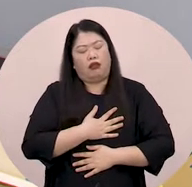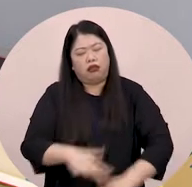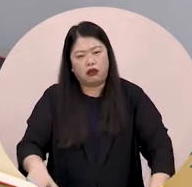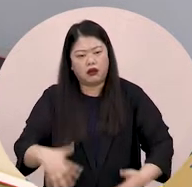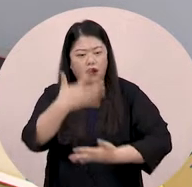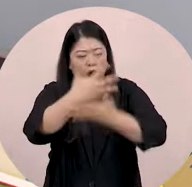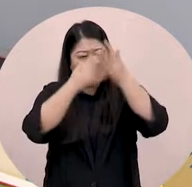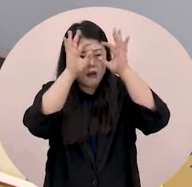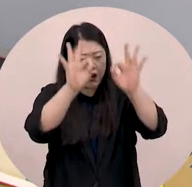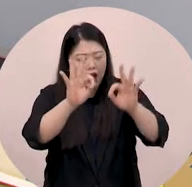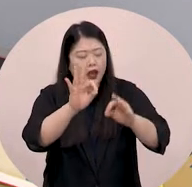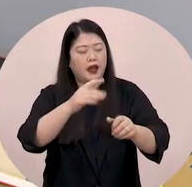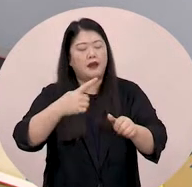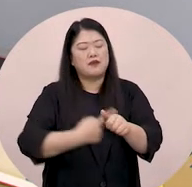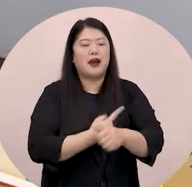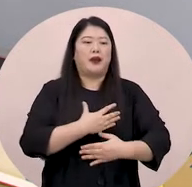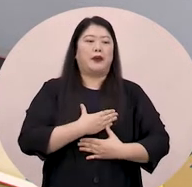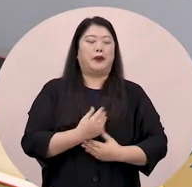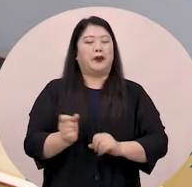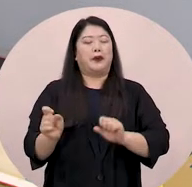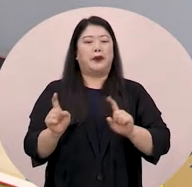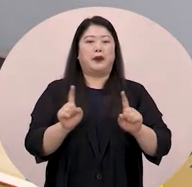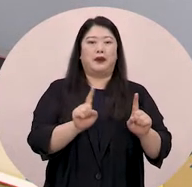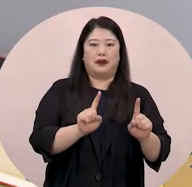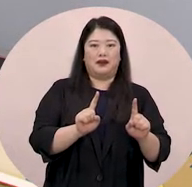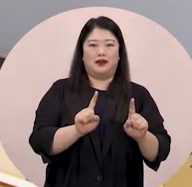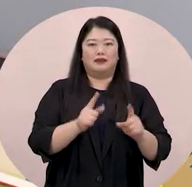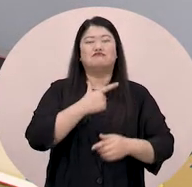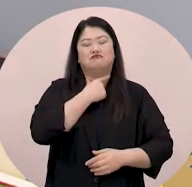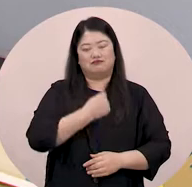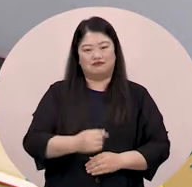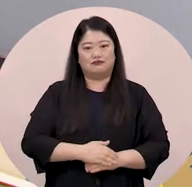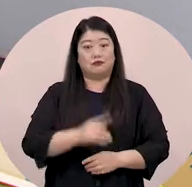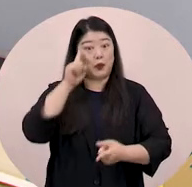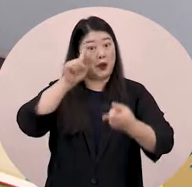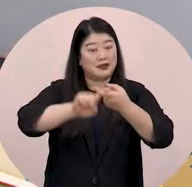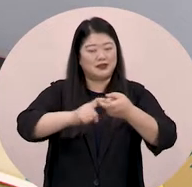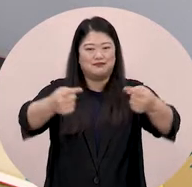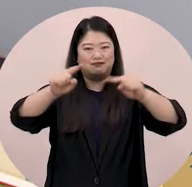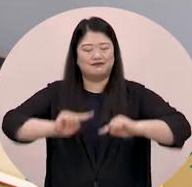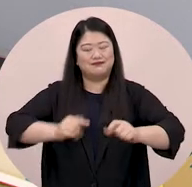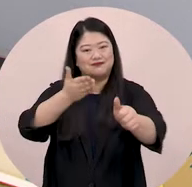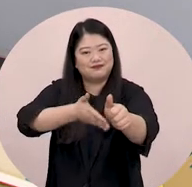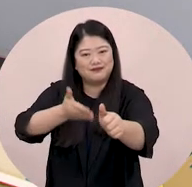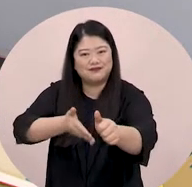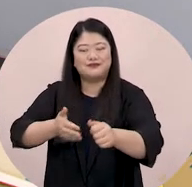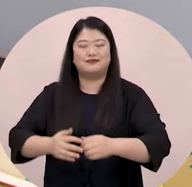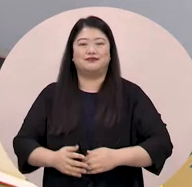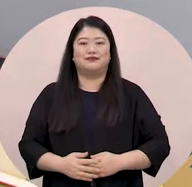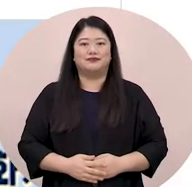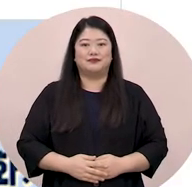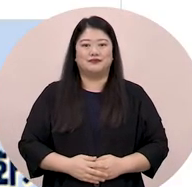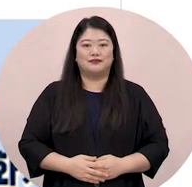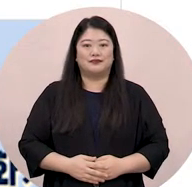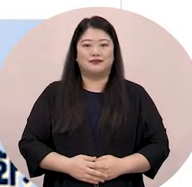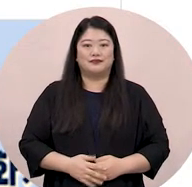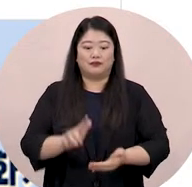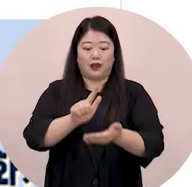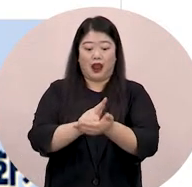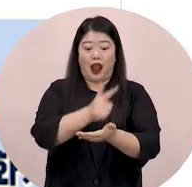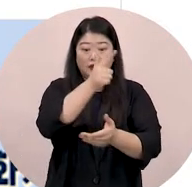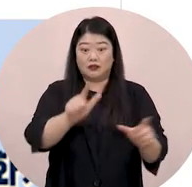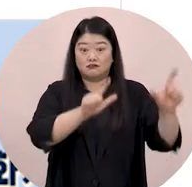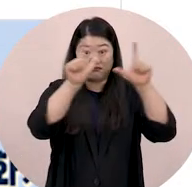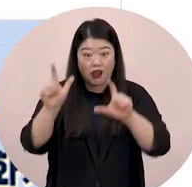영화로 향할 수 있는 강좌를 마련했습니다 관심있는 국민들의 많은 참여를 바랍니다 강조는